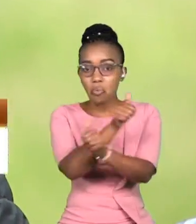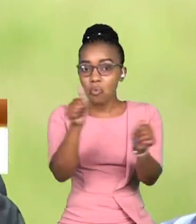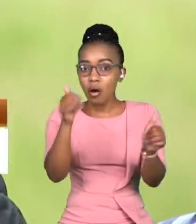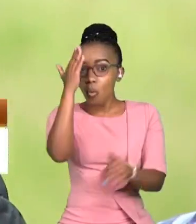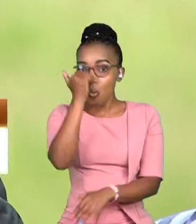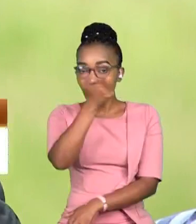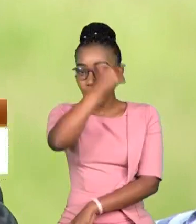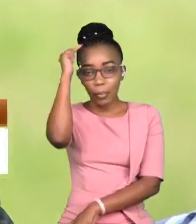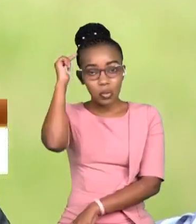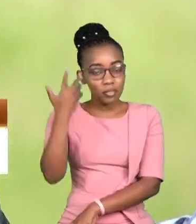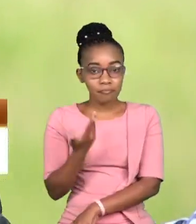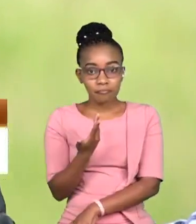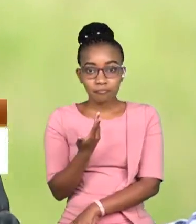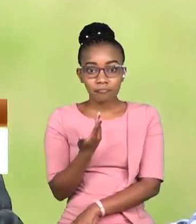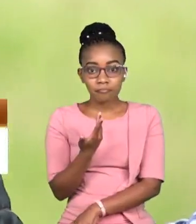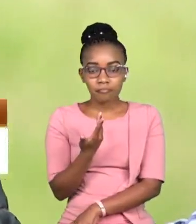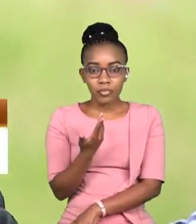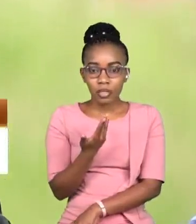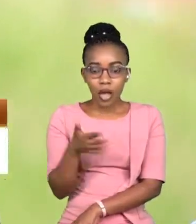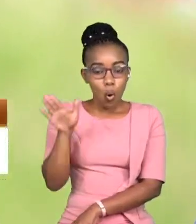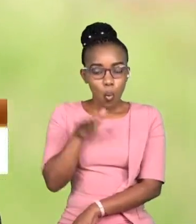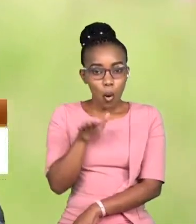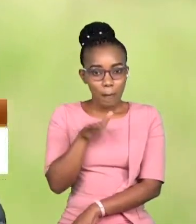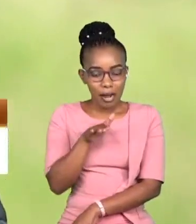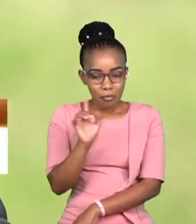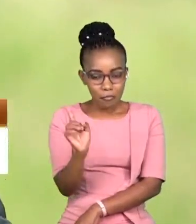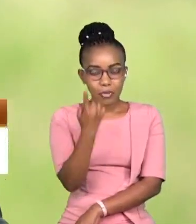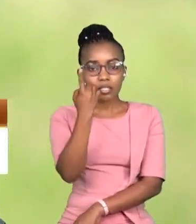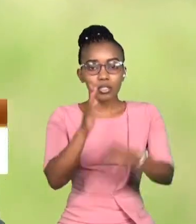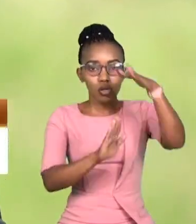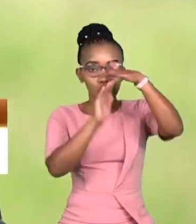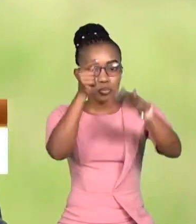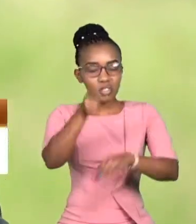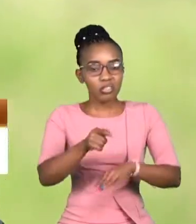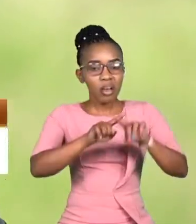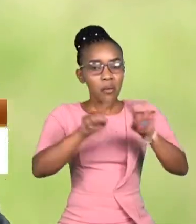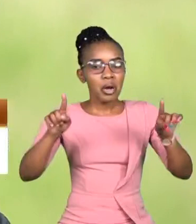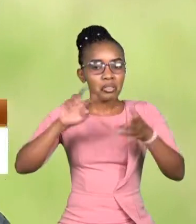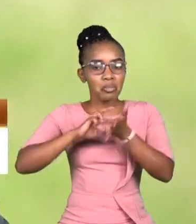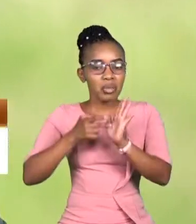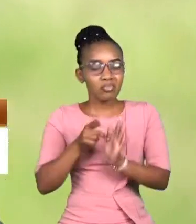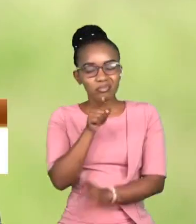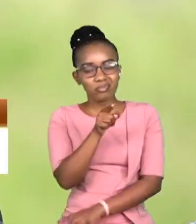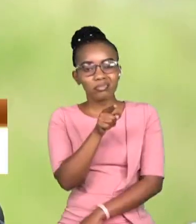kukua ni kitu geni tu kwetu, but that it doesn't mean that sasa yeye ako na